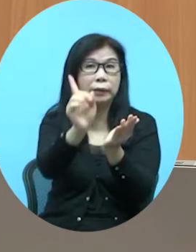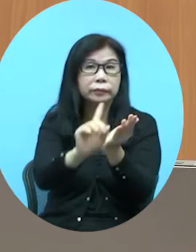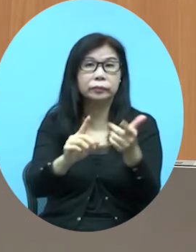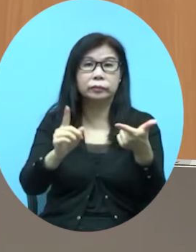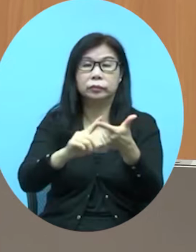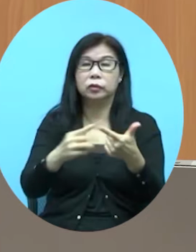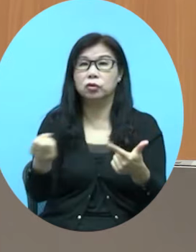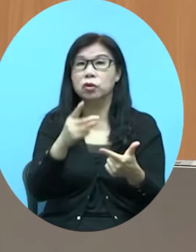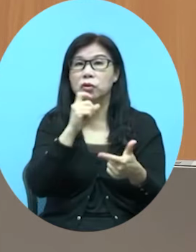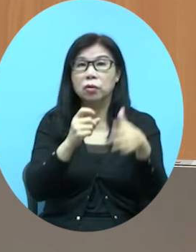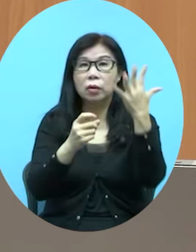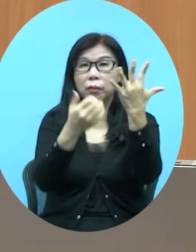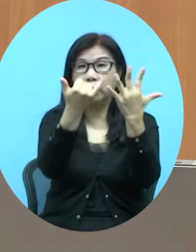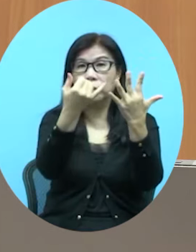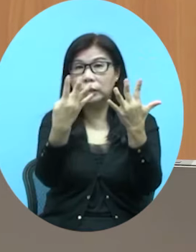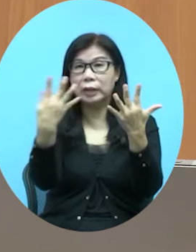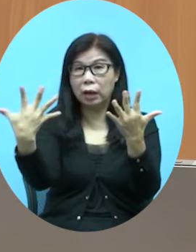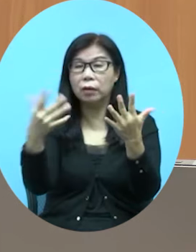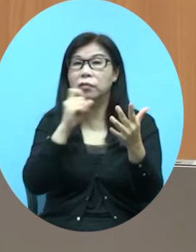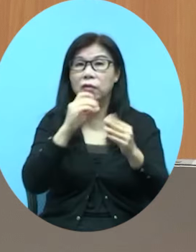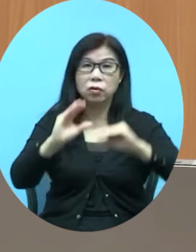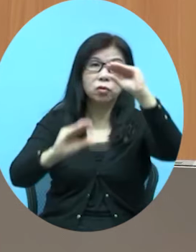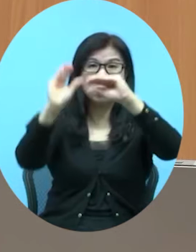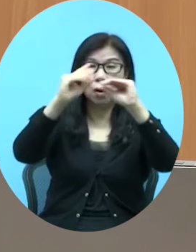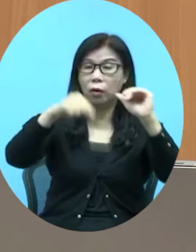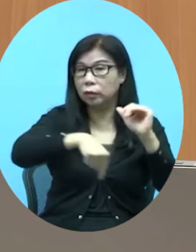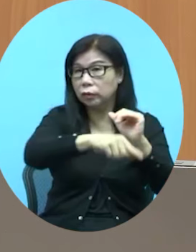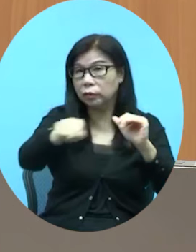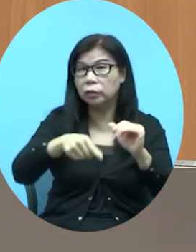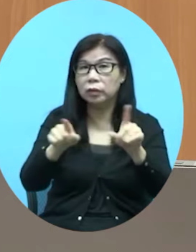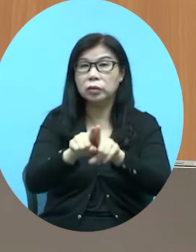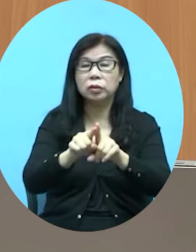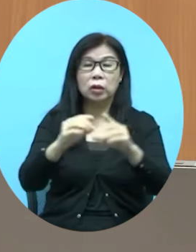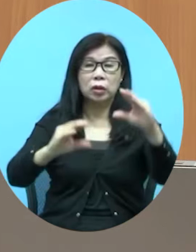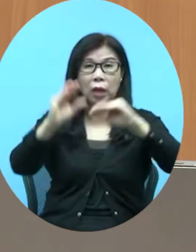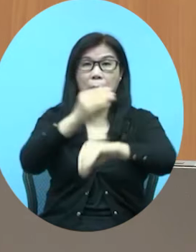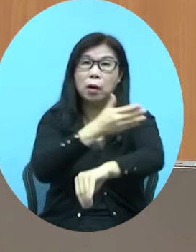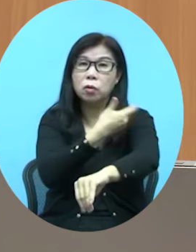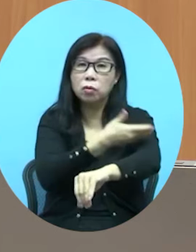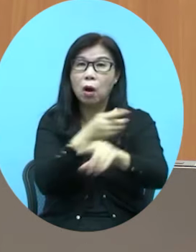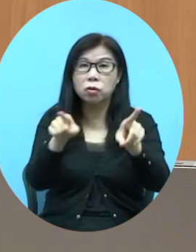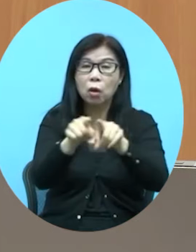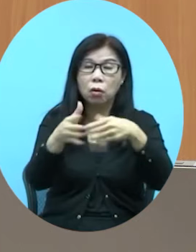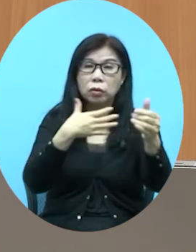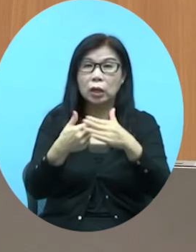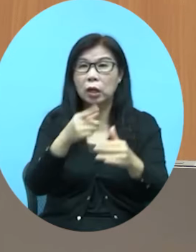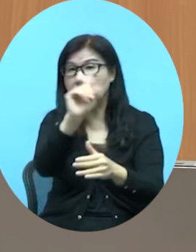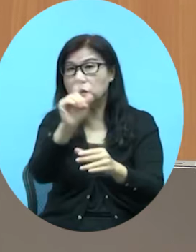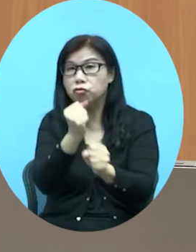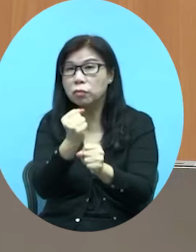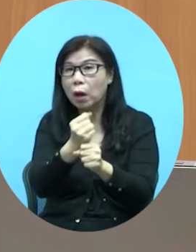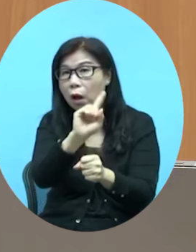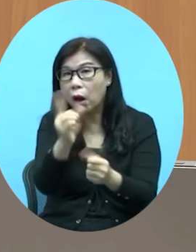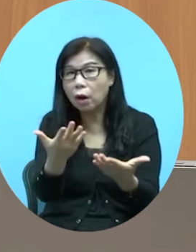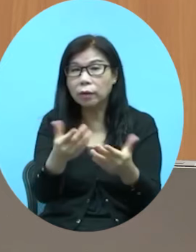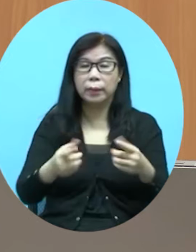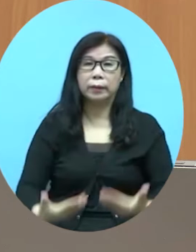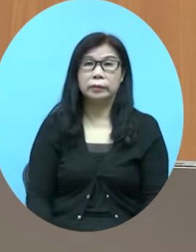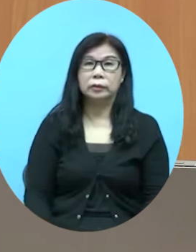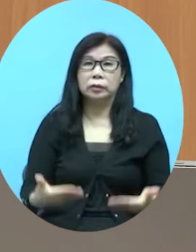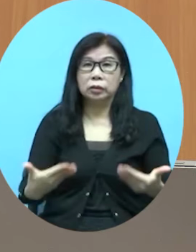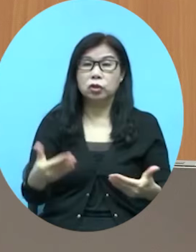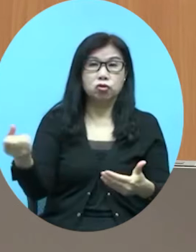另外刚才说5645就有一些地盘去过其实他地盘的人有没有什么需要做的呢还有刚才提